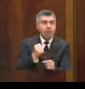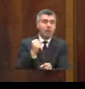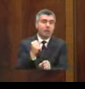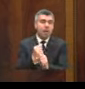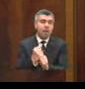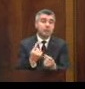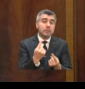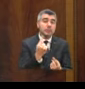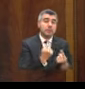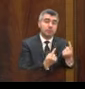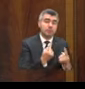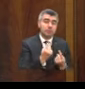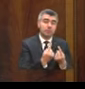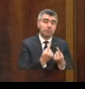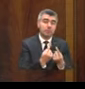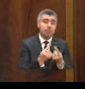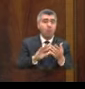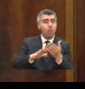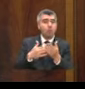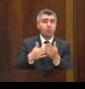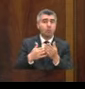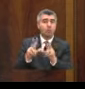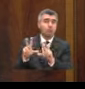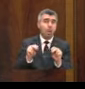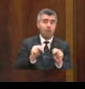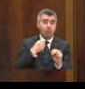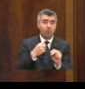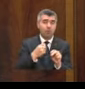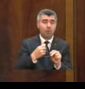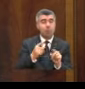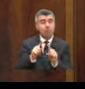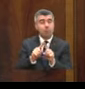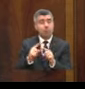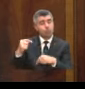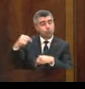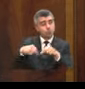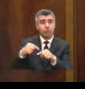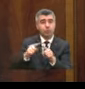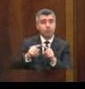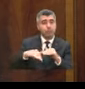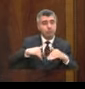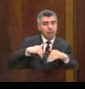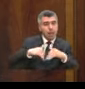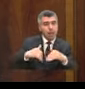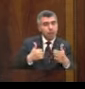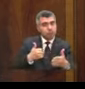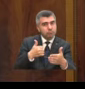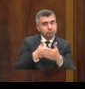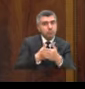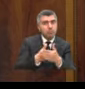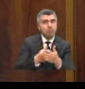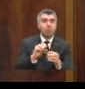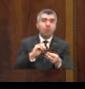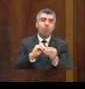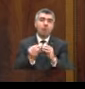الشغل الامراض المهنيه يمكن توقع لاي واحد فينا، اي واحد فينا يمكن يكون جاي الله يستر في الطريق يدير حادثه سير ويوقع له